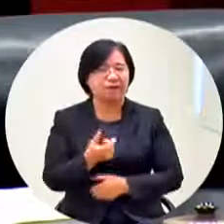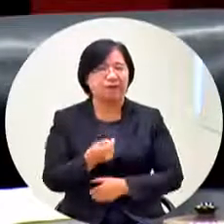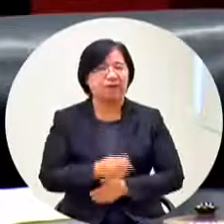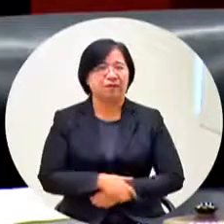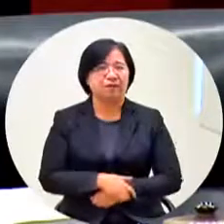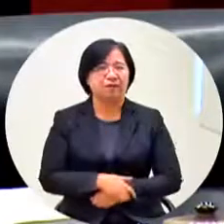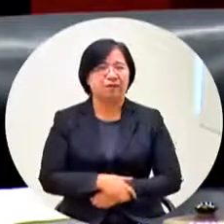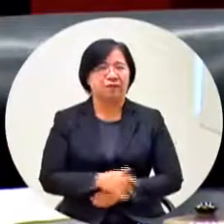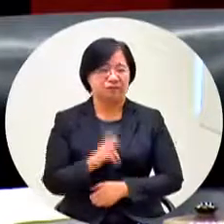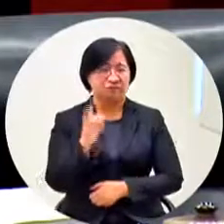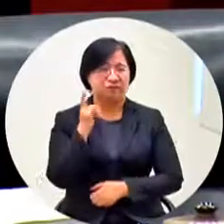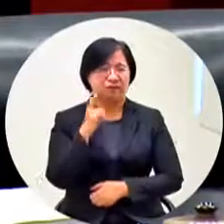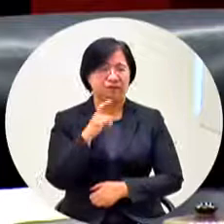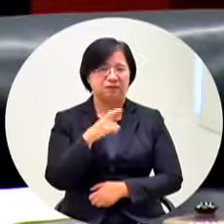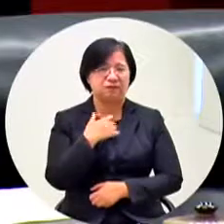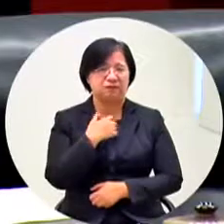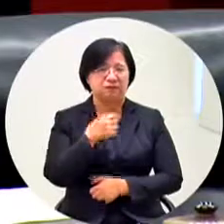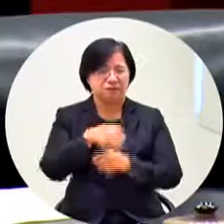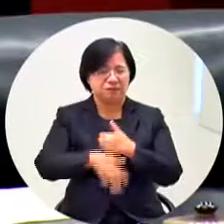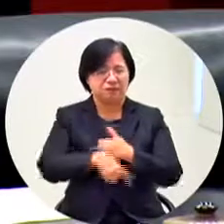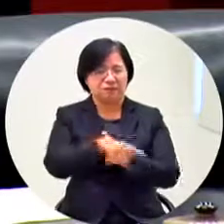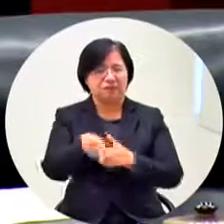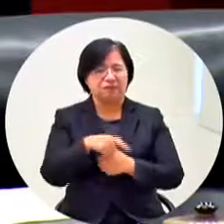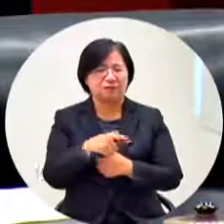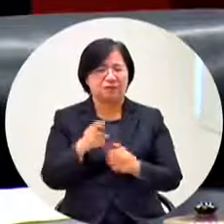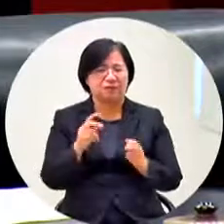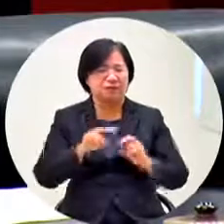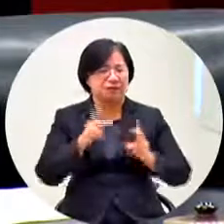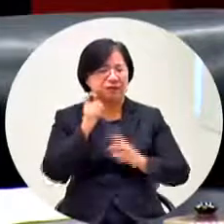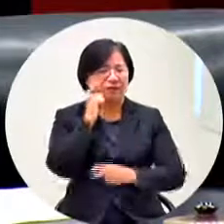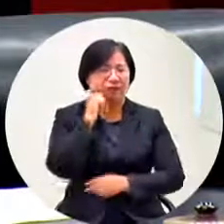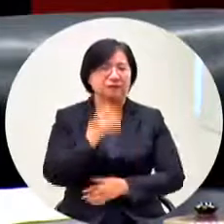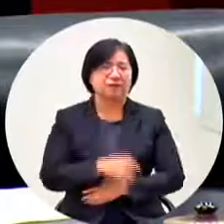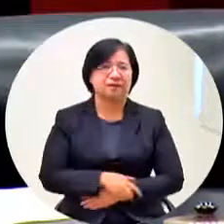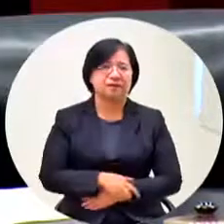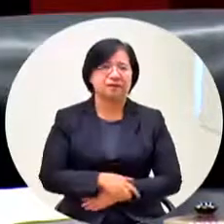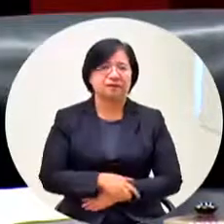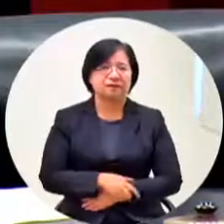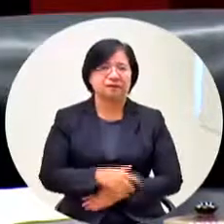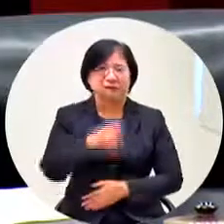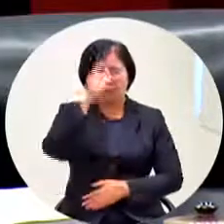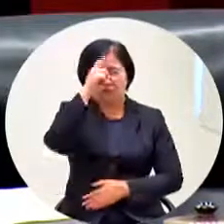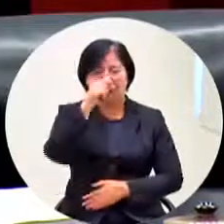守那个而已，你们有什么样的改变吗？你说黄文才